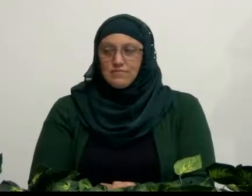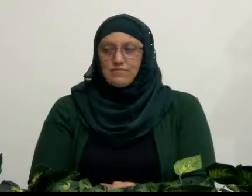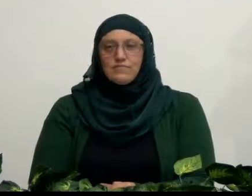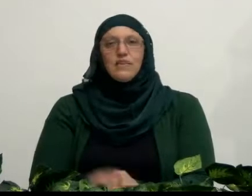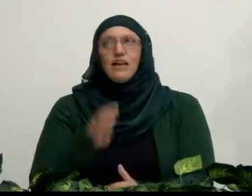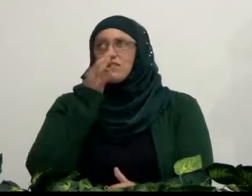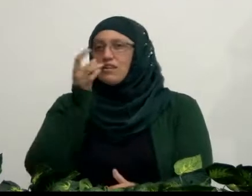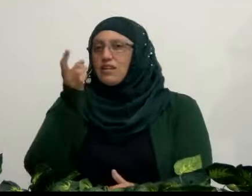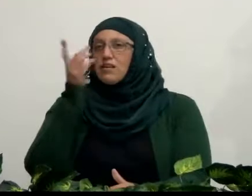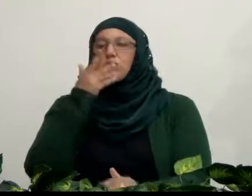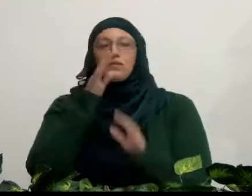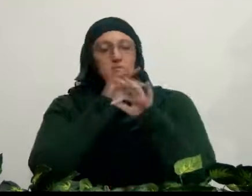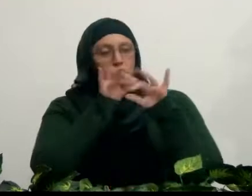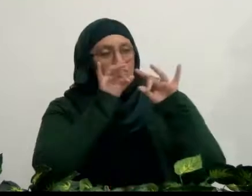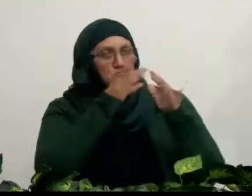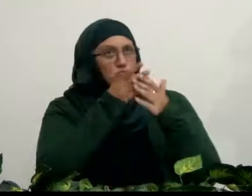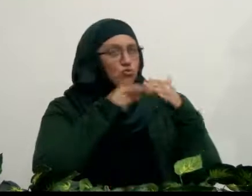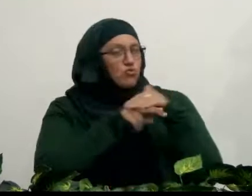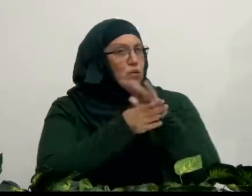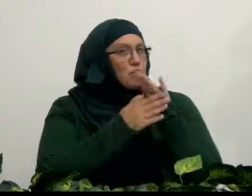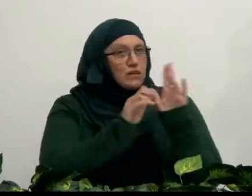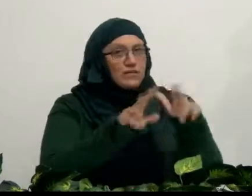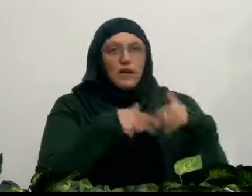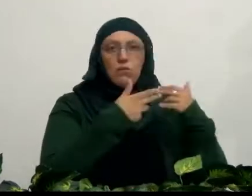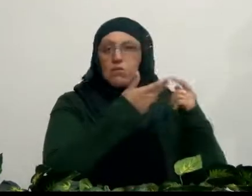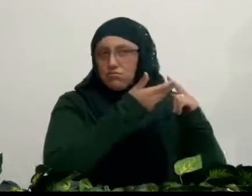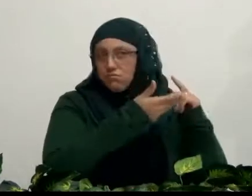Sallu ala Muhammad wa ala Muhammad.